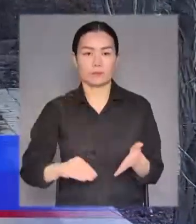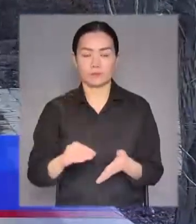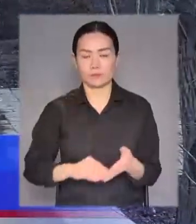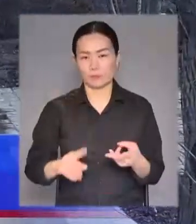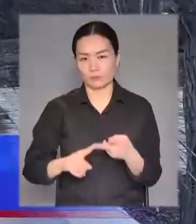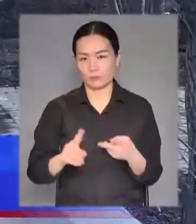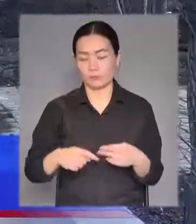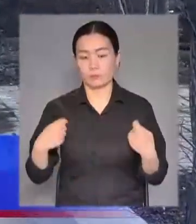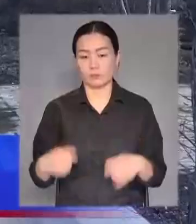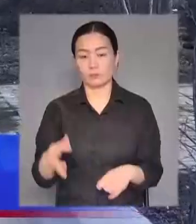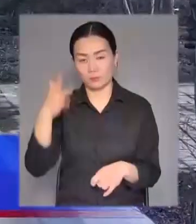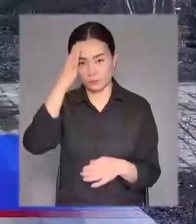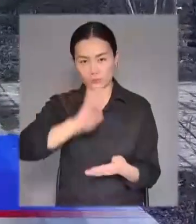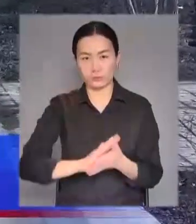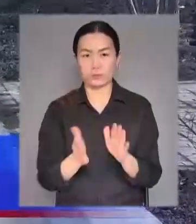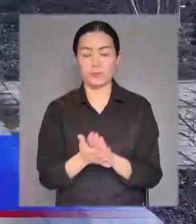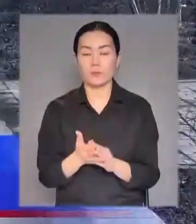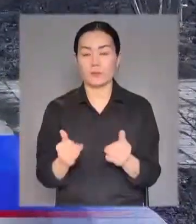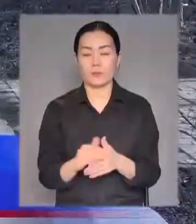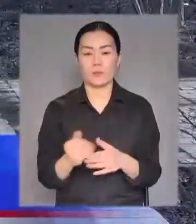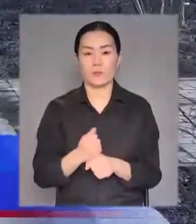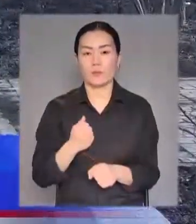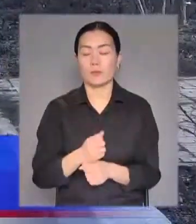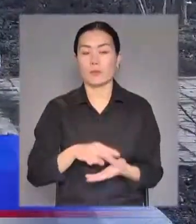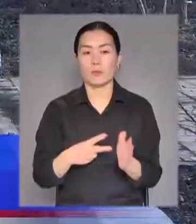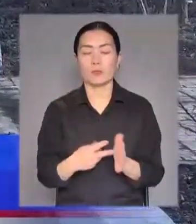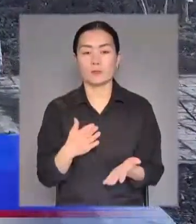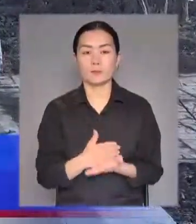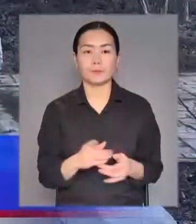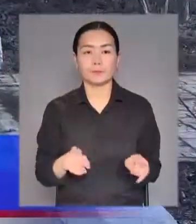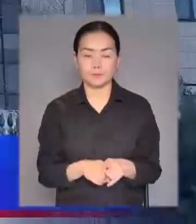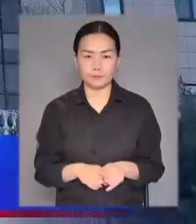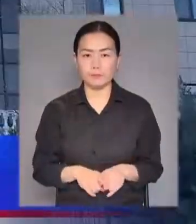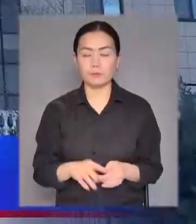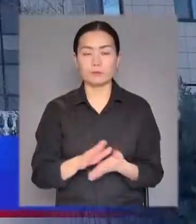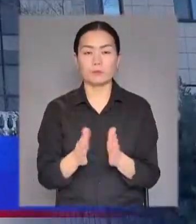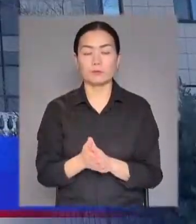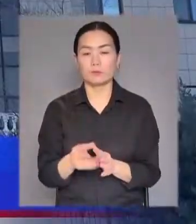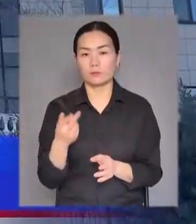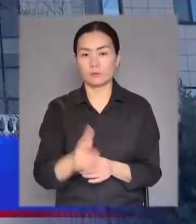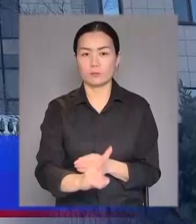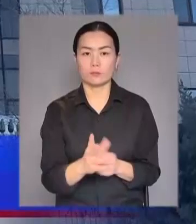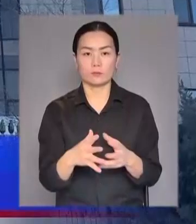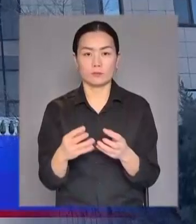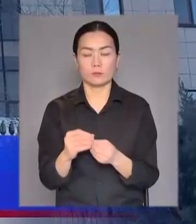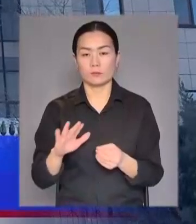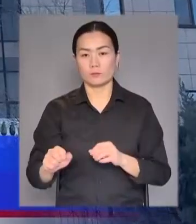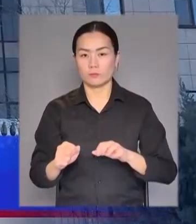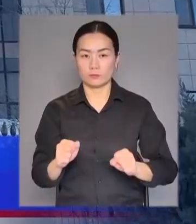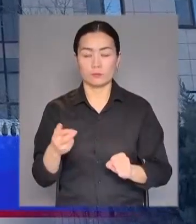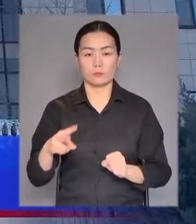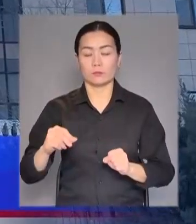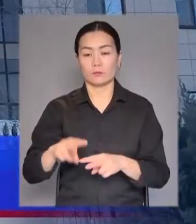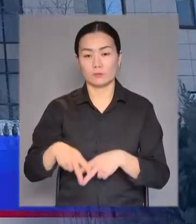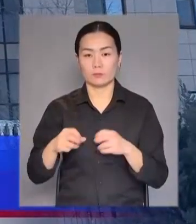снова решила продать будущего ребёнка по уже отработанной схеме Однако в этот раз Она договорилась сразу с двумя семейными парами и